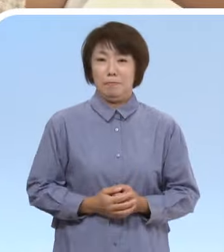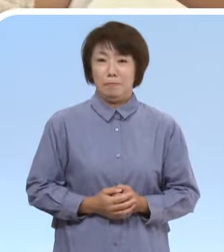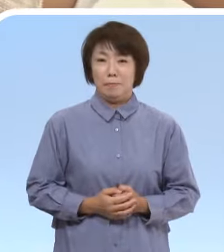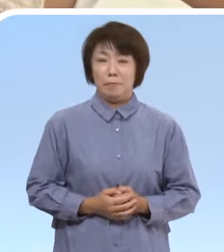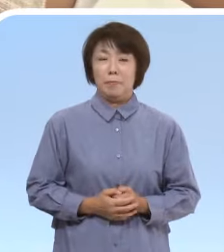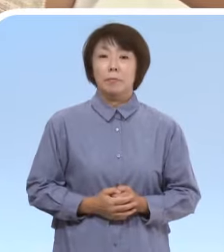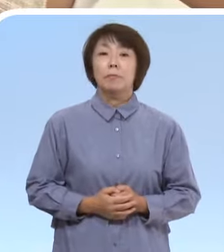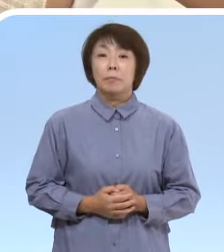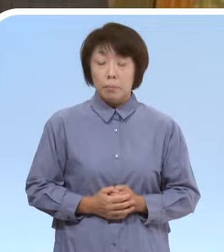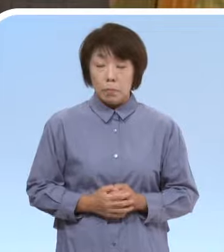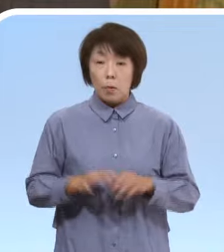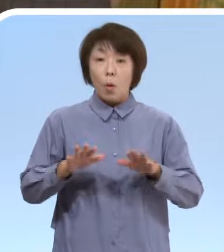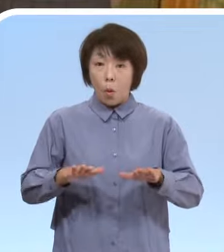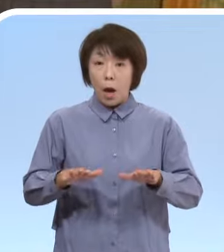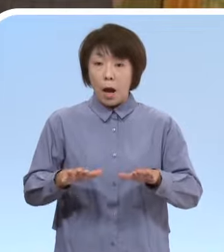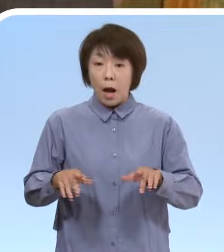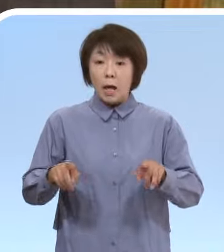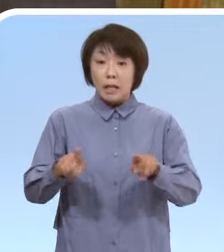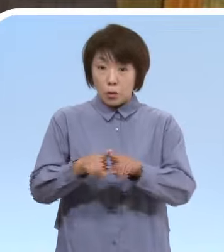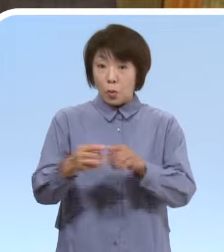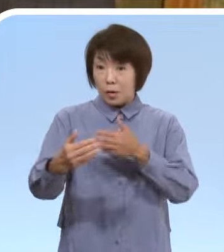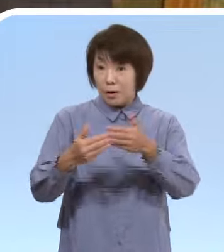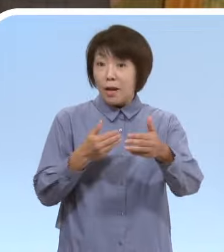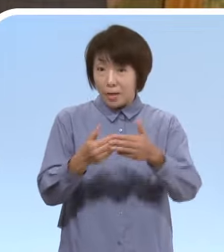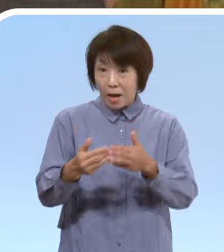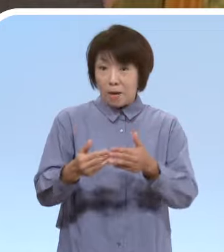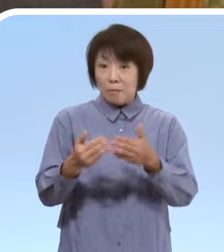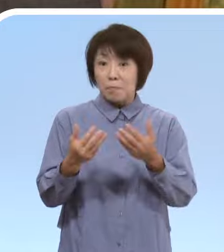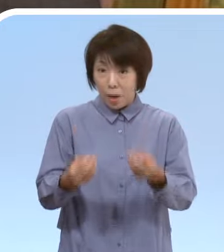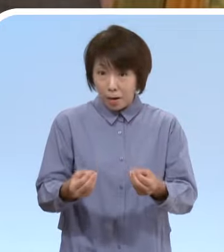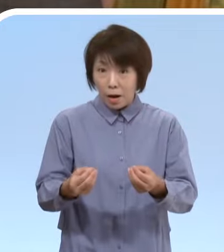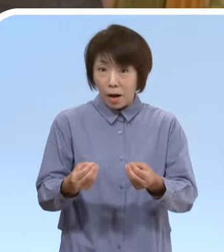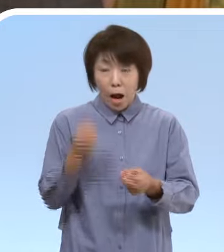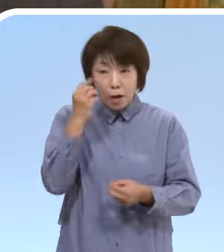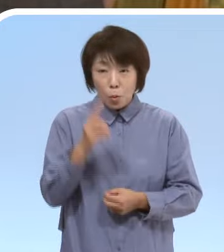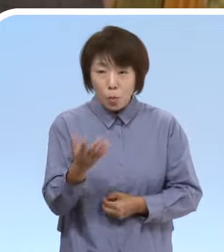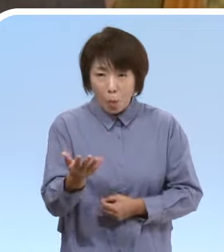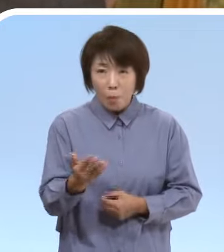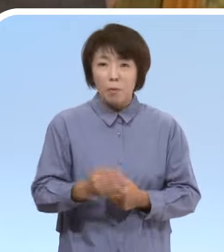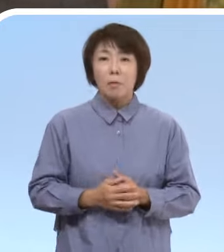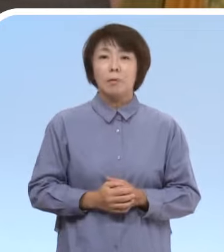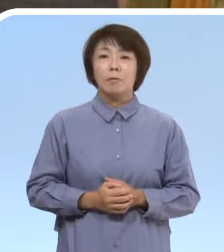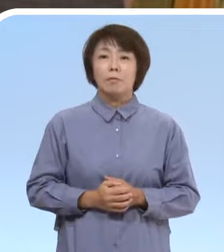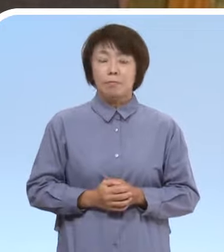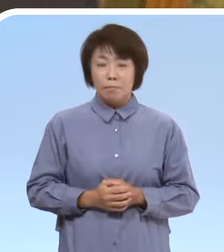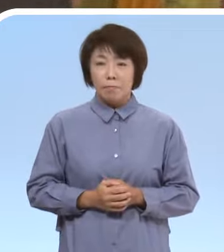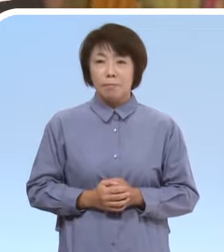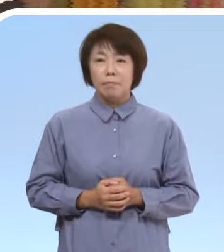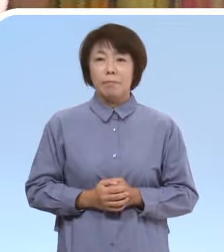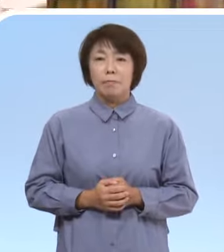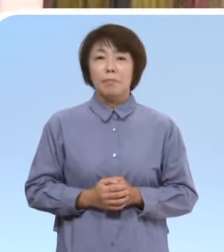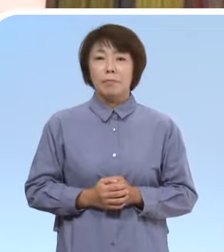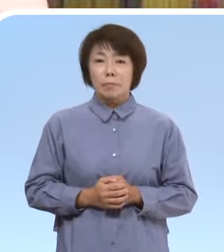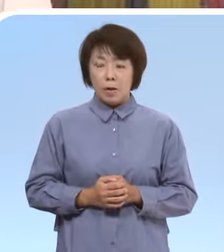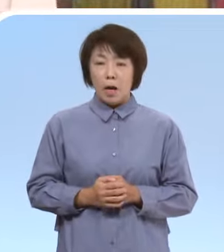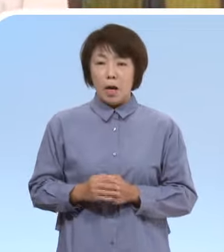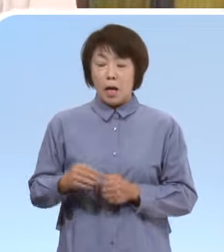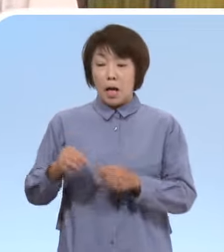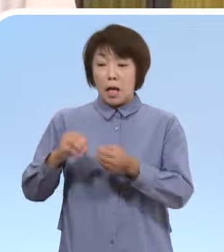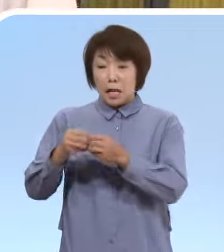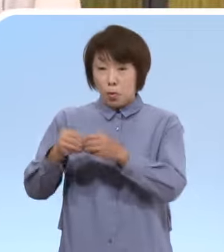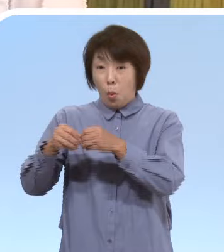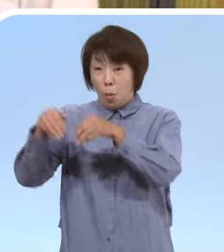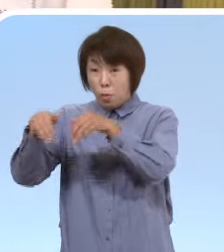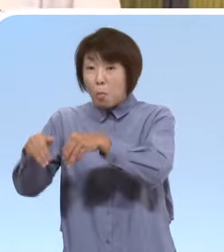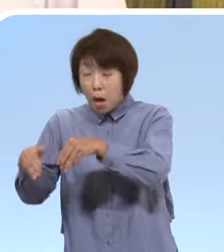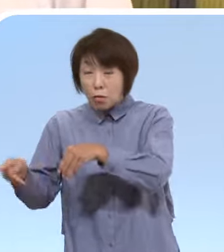。 さあ、今回一緒にフィーパビの体験していただきました。どうでしたか？ その全